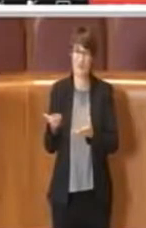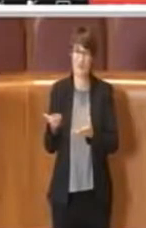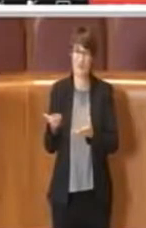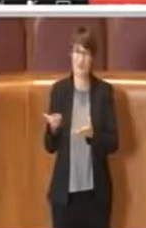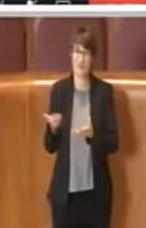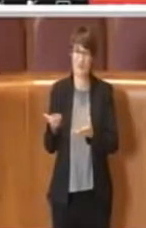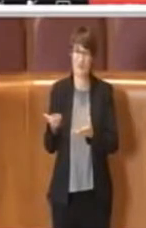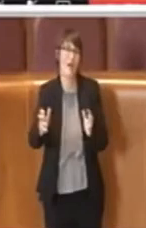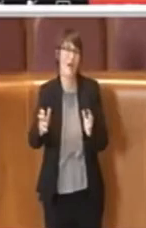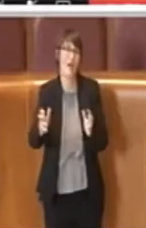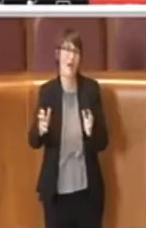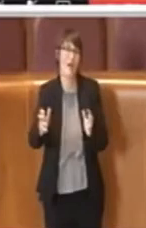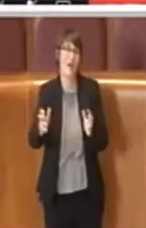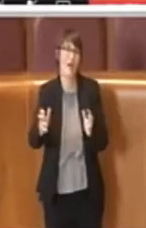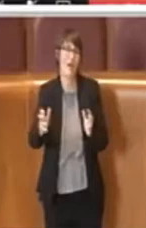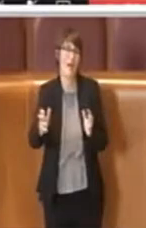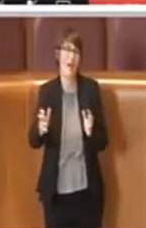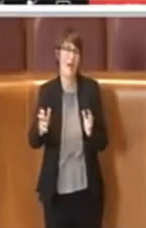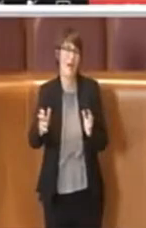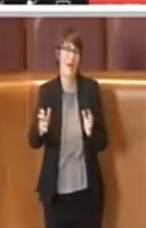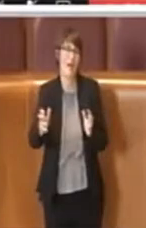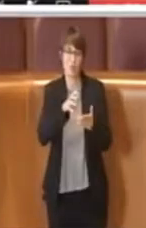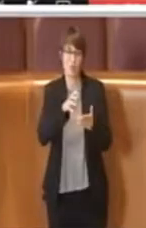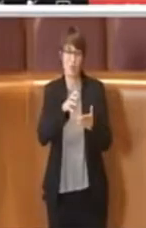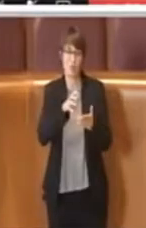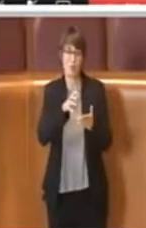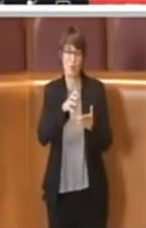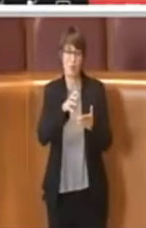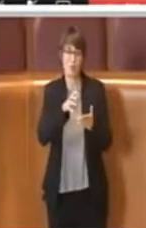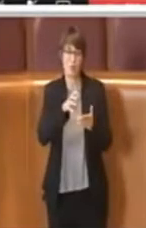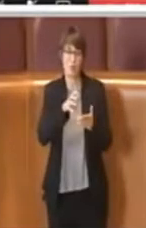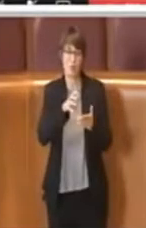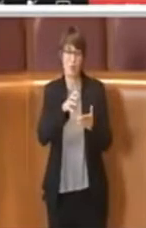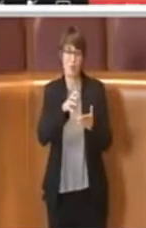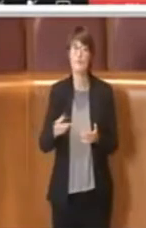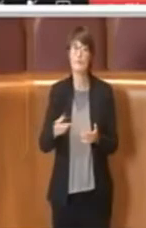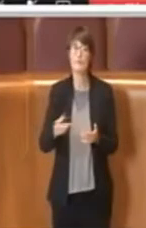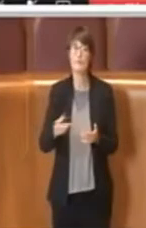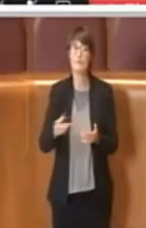mozione che invitiamo tutti a votare e sottoscrivere se vogliono. Grazie Presidente.